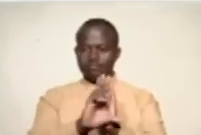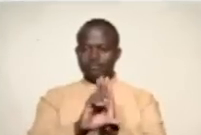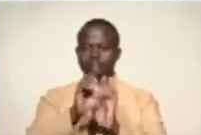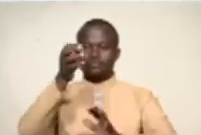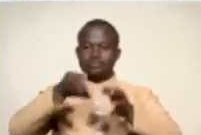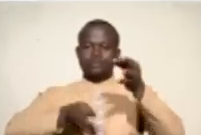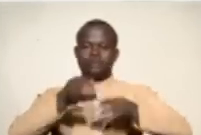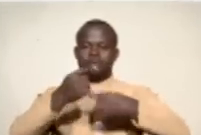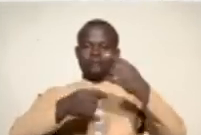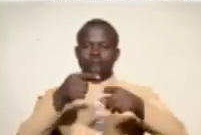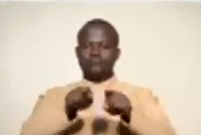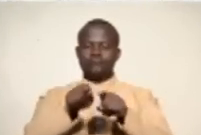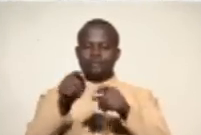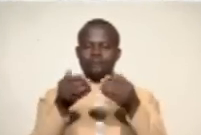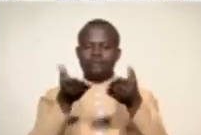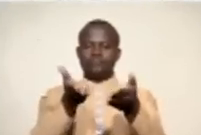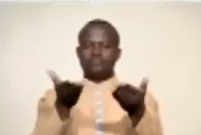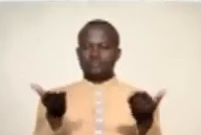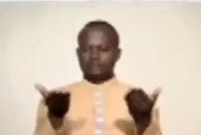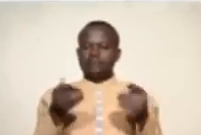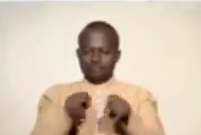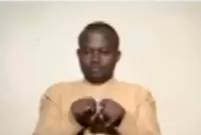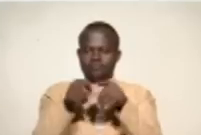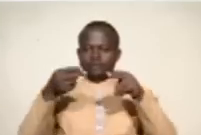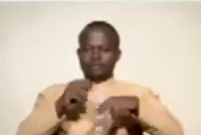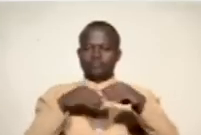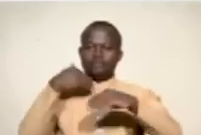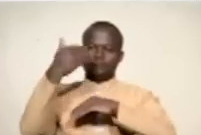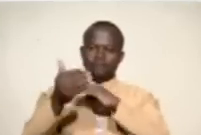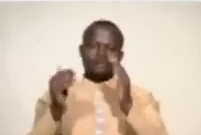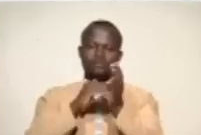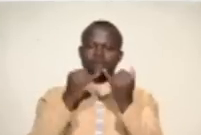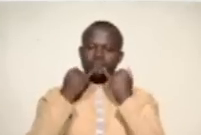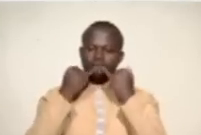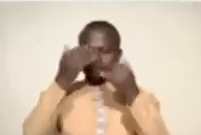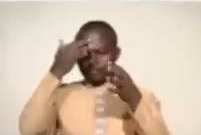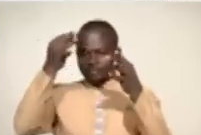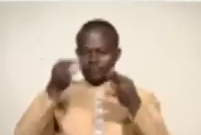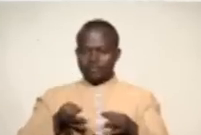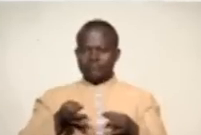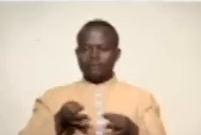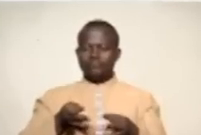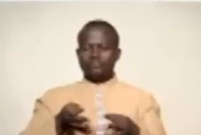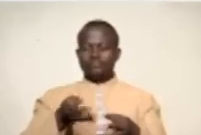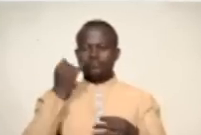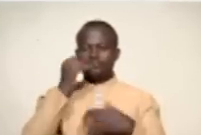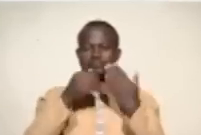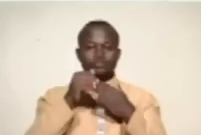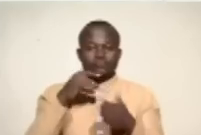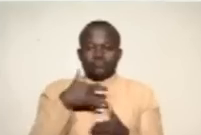urubanza rukomeza nk'aho yari ahari niko bimeze, hanyuma akazongera akazamenyeshwa icyemezo yaba